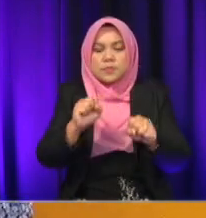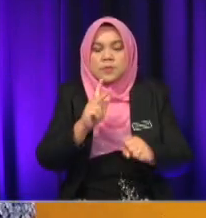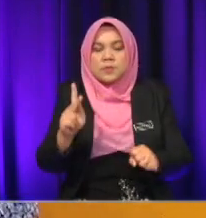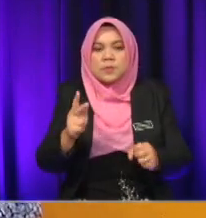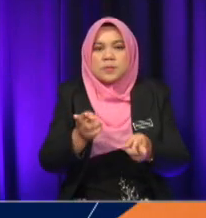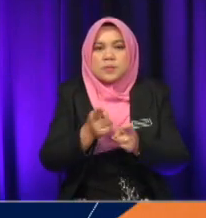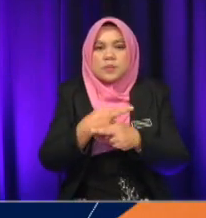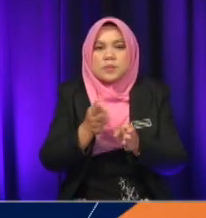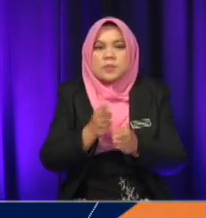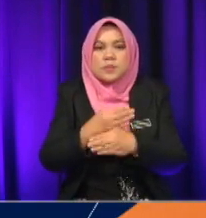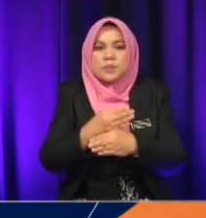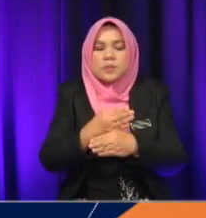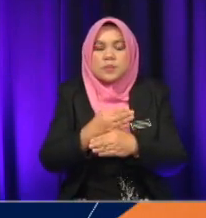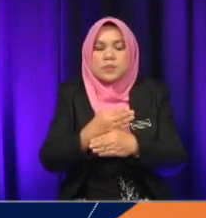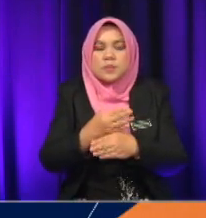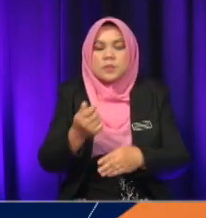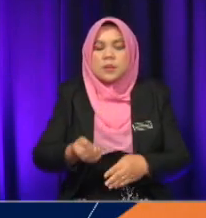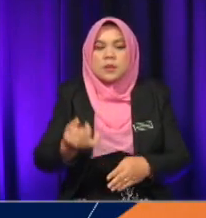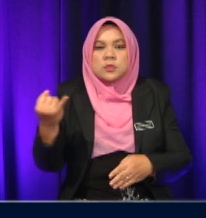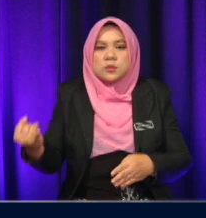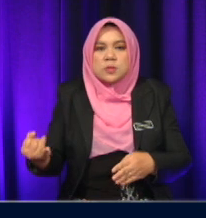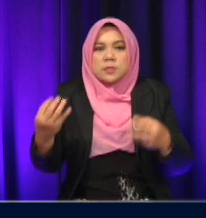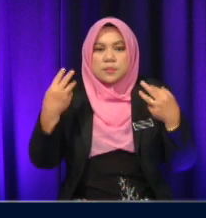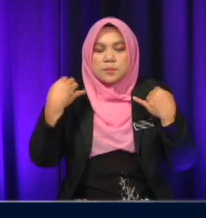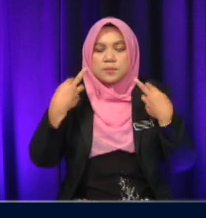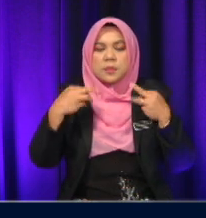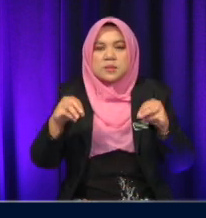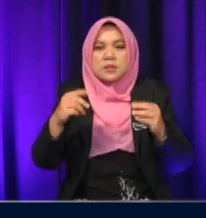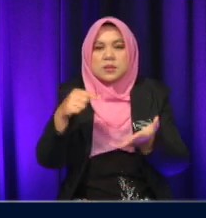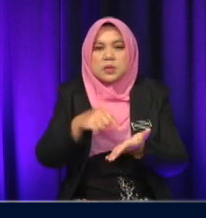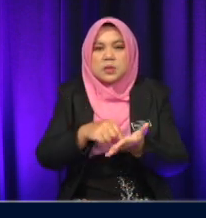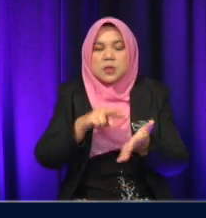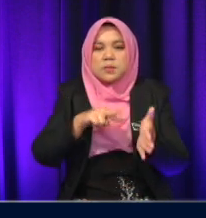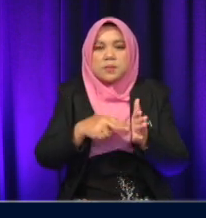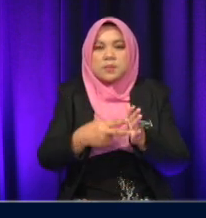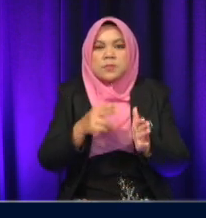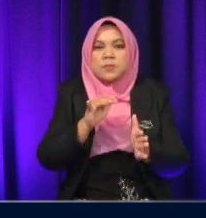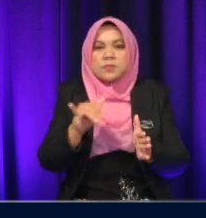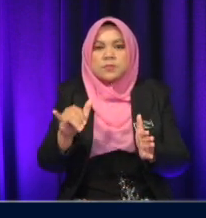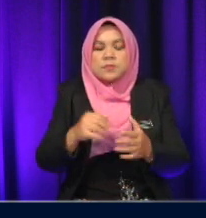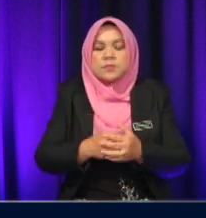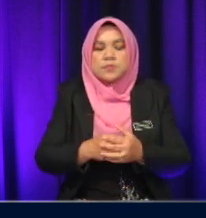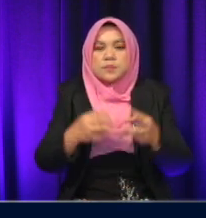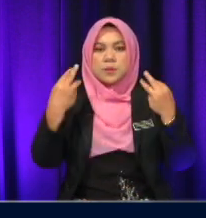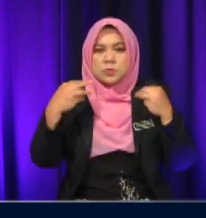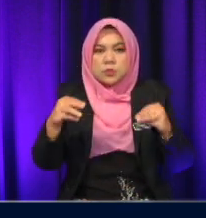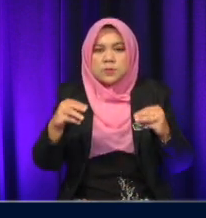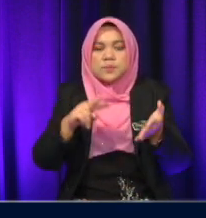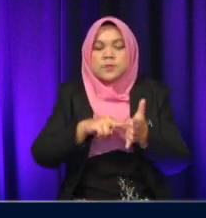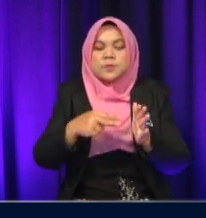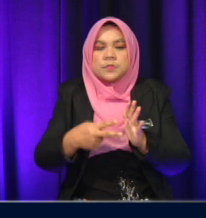Bentuk sebagai satu instrumen dalam pemasaran ini. Okey, maksudnya pemasaran ini